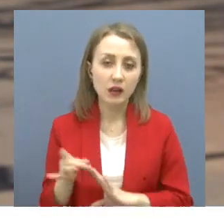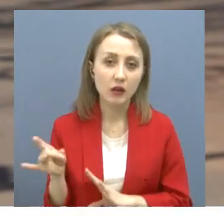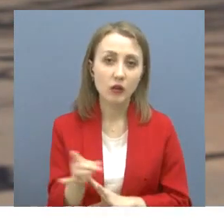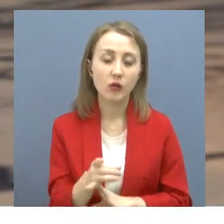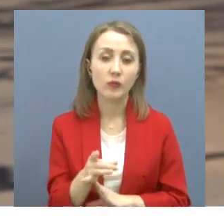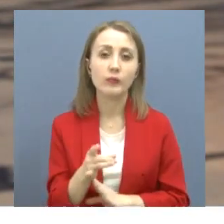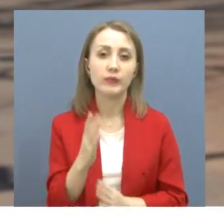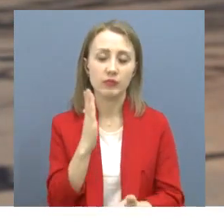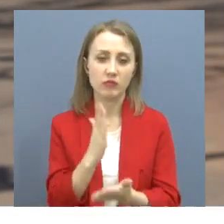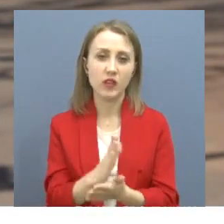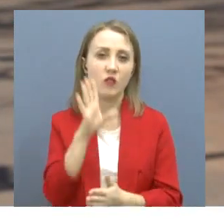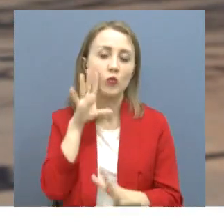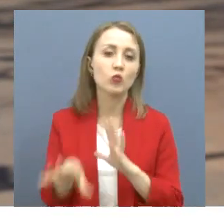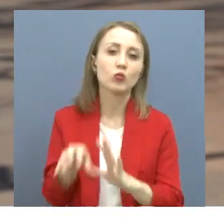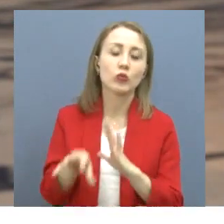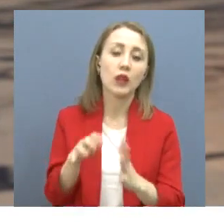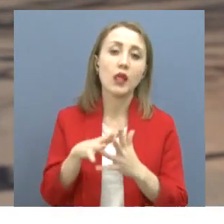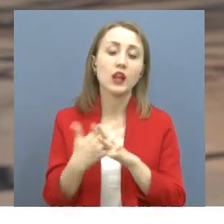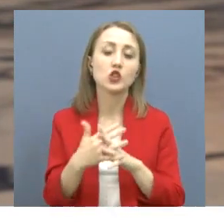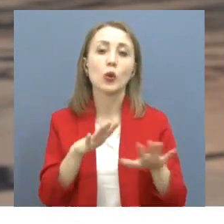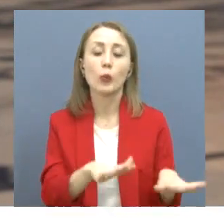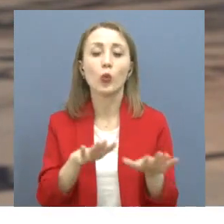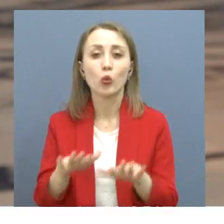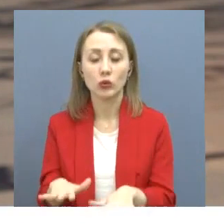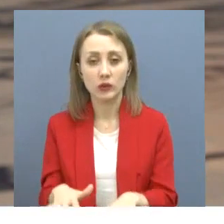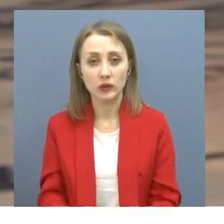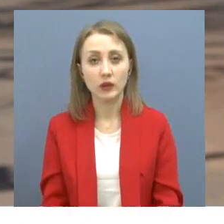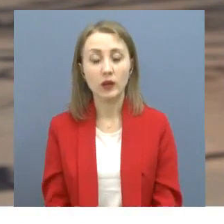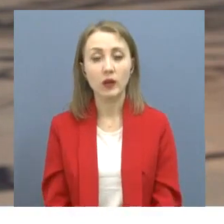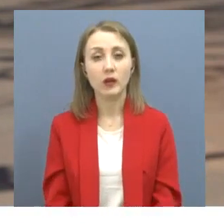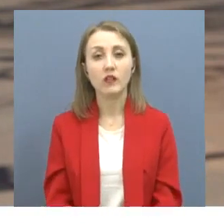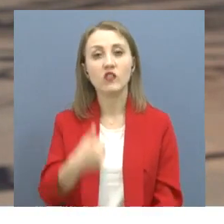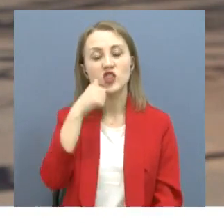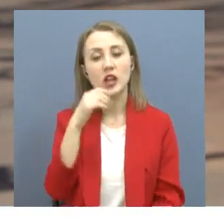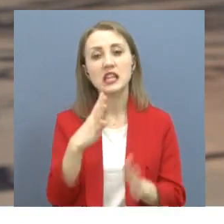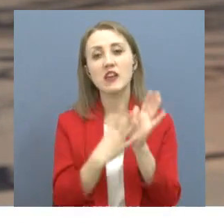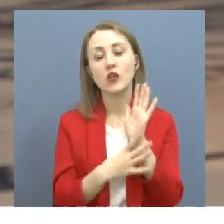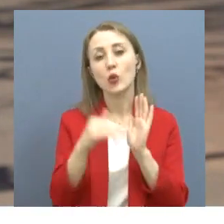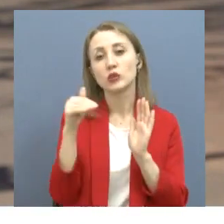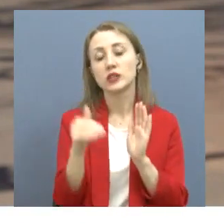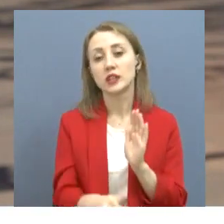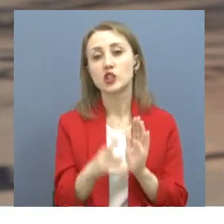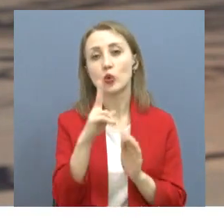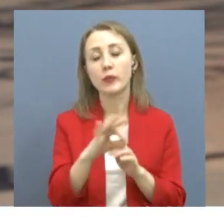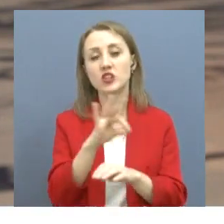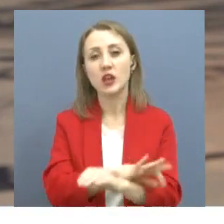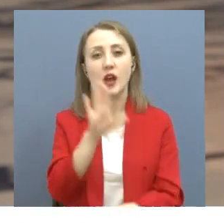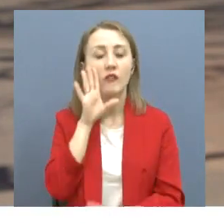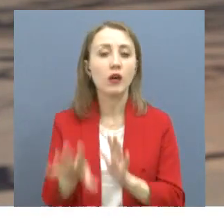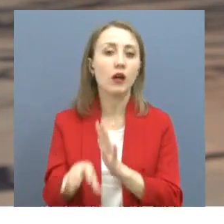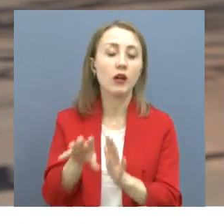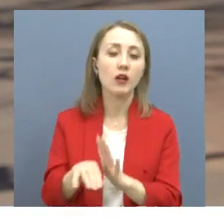основном идет откачка талых вод с населенных пунктов. Вчера было откачано порядка 90 тысяч кубических метров. Всего было откачано с начала